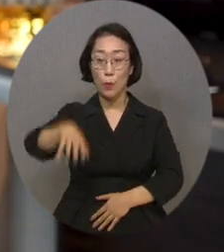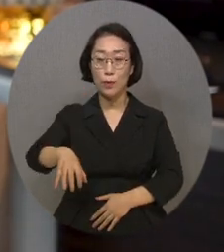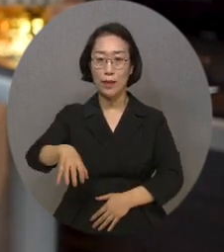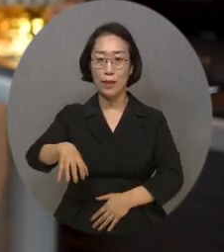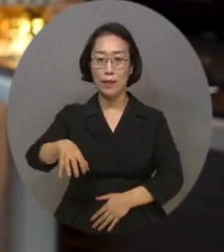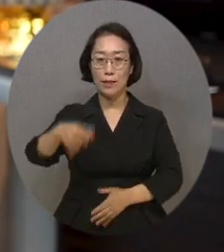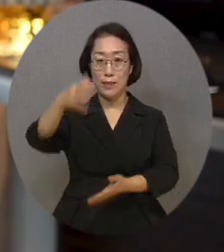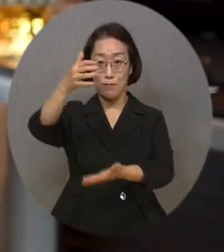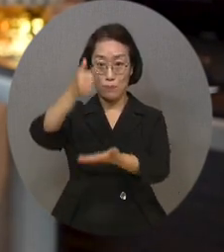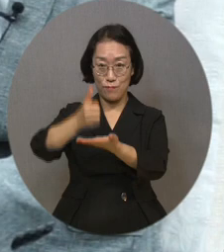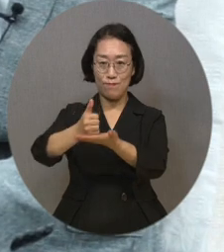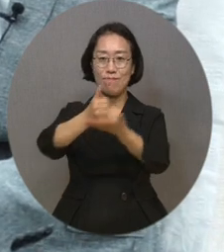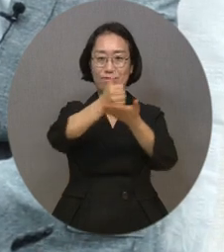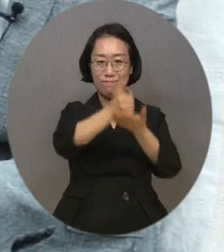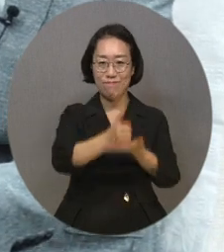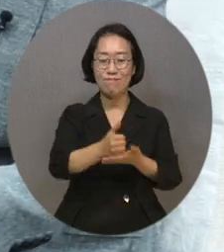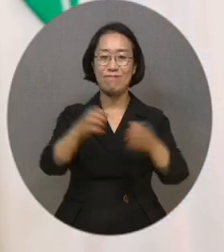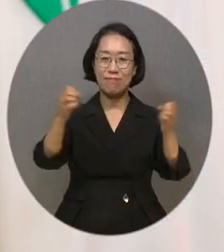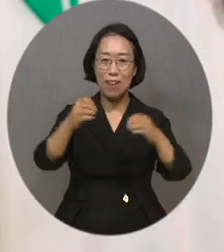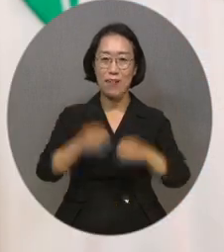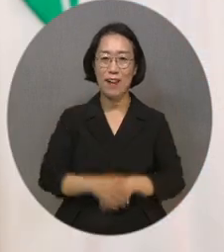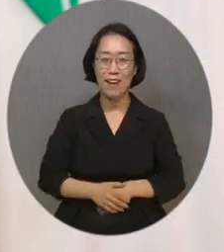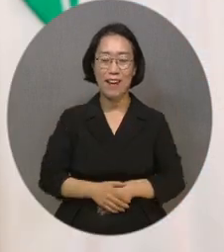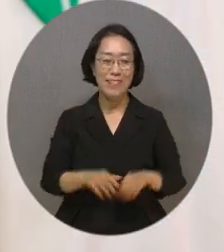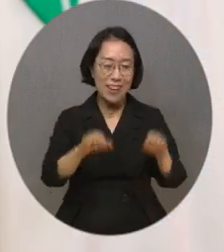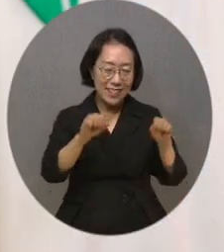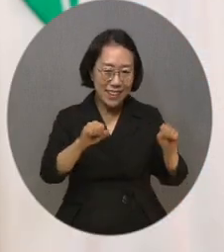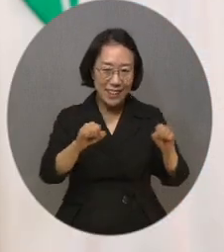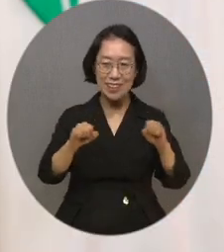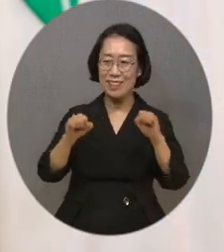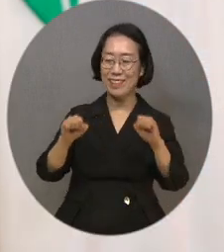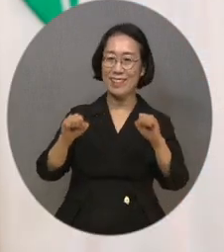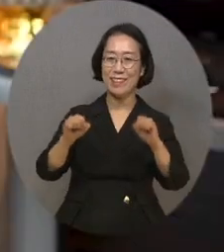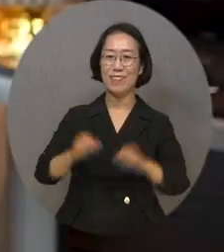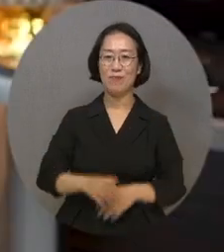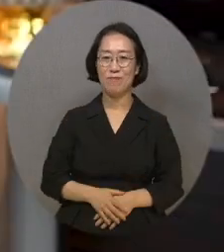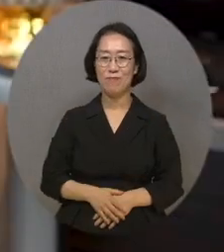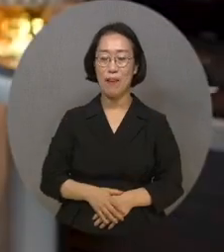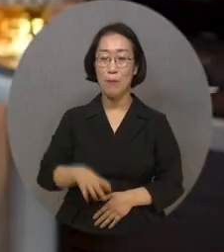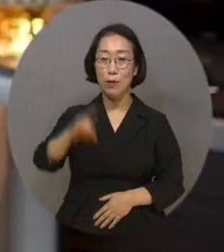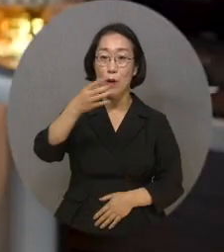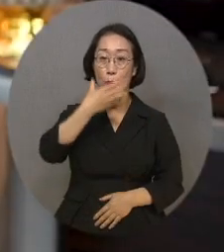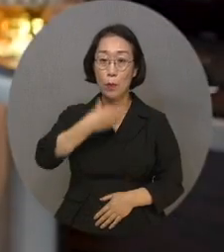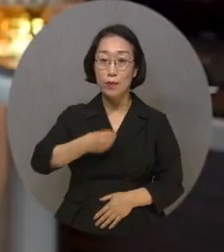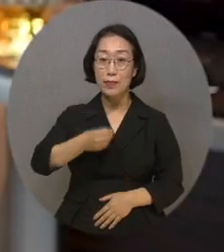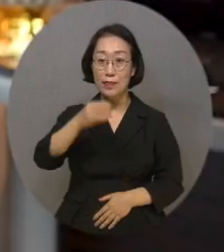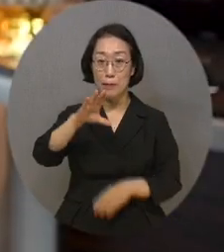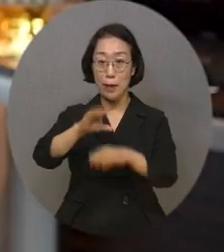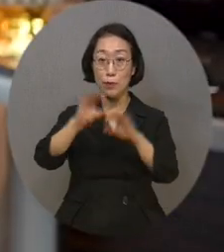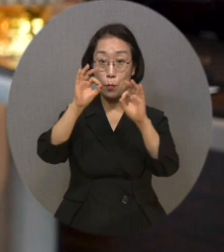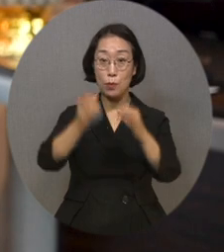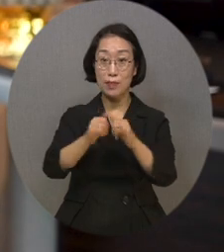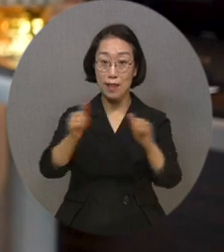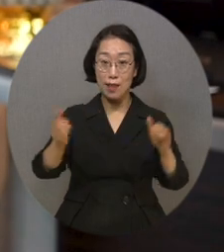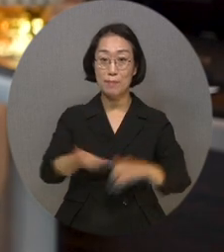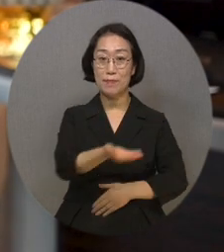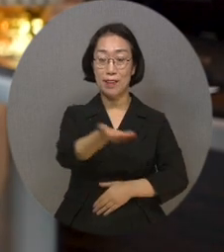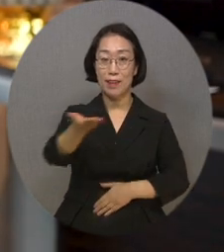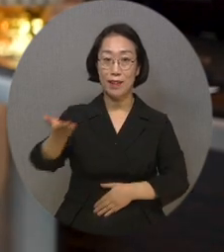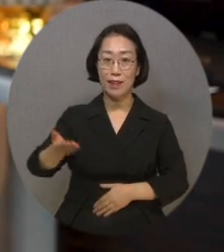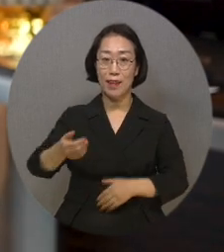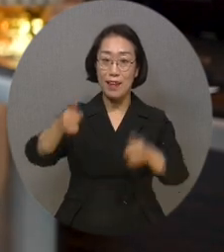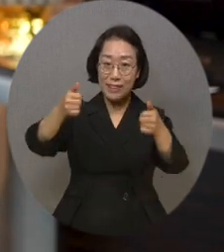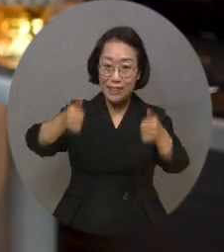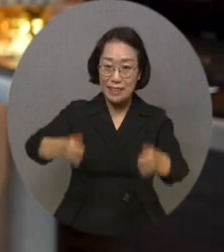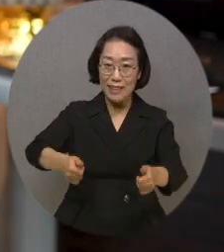나눠보도록 하겠습니다. 군수님 안녕하세요. 네, 안녕하세요. 먼저 복지TV 시청자분들과 고창 국민들께 인사